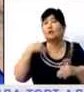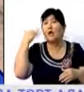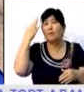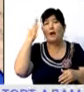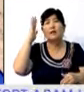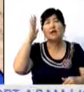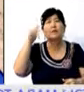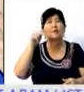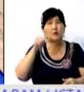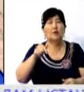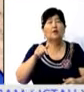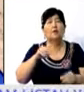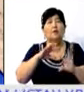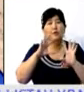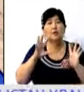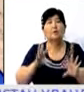осы